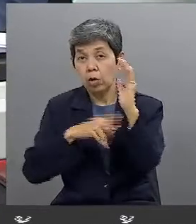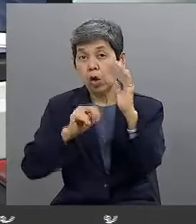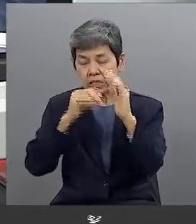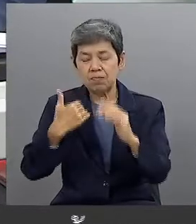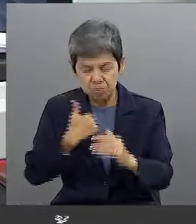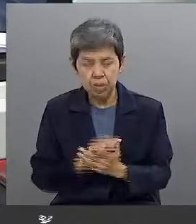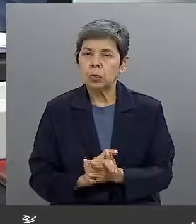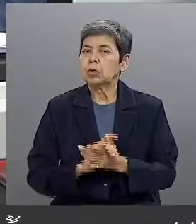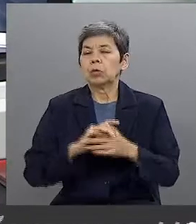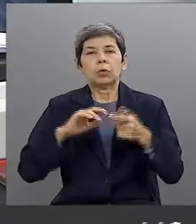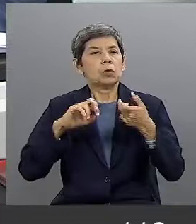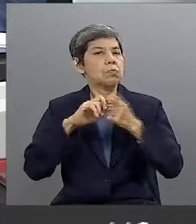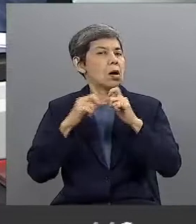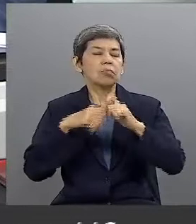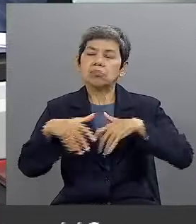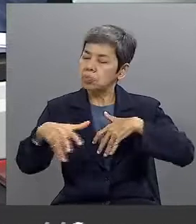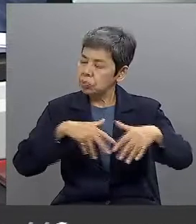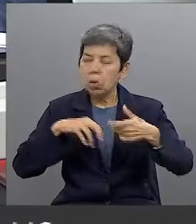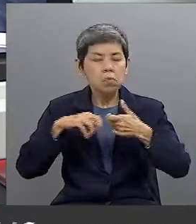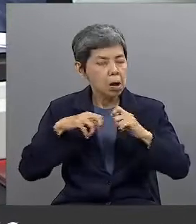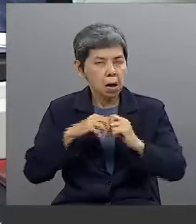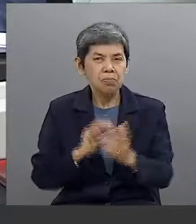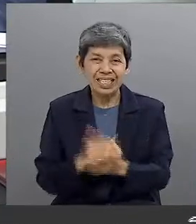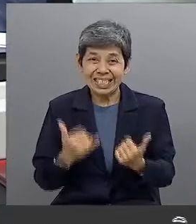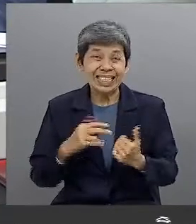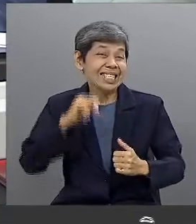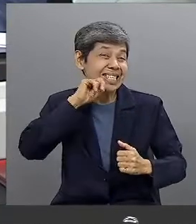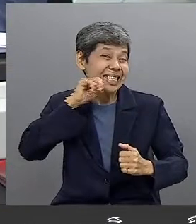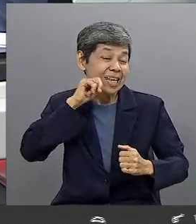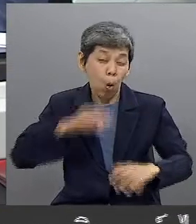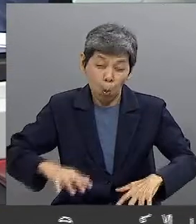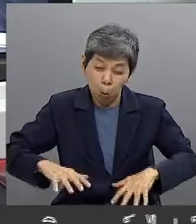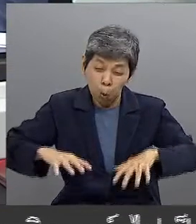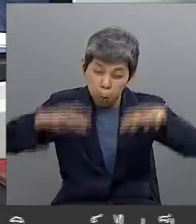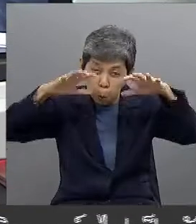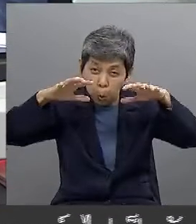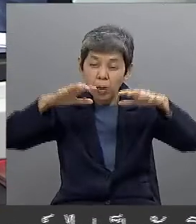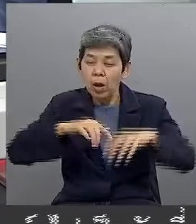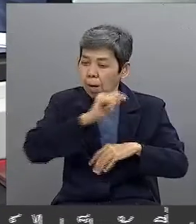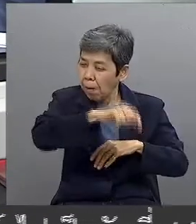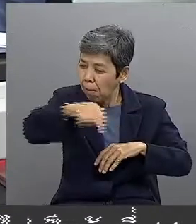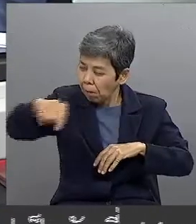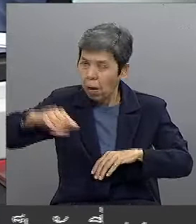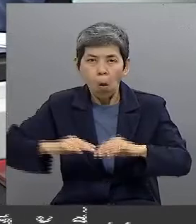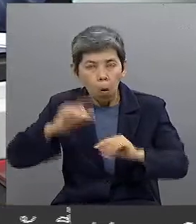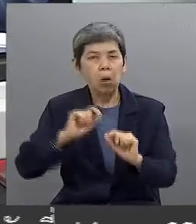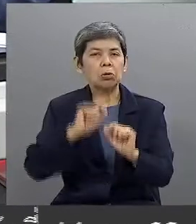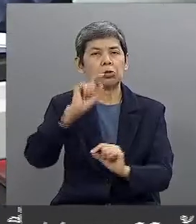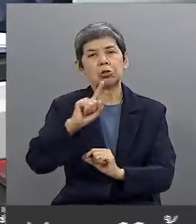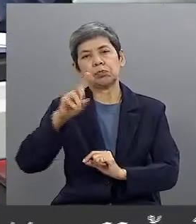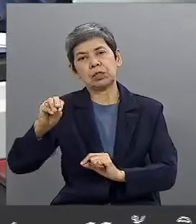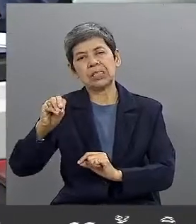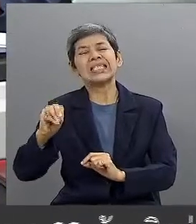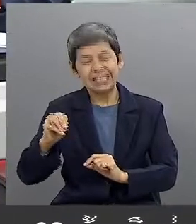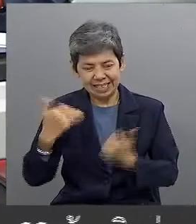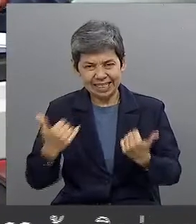ระทบกับชาวบ้านเป็นวงกว้างค่ะเนื่องจากว่าระดับน้ำท่วมในตัวเมืองบางจุดนั้นยังสูงกว่า1เมตรนะคะตอนนี้หลายหน่วยงานกำลัง